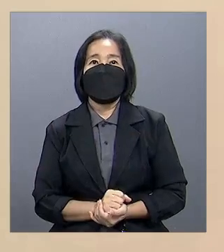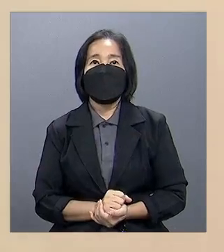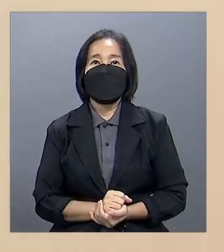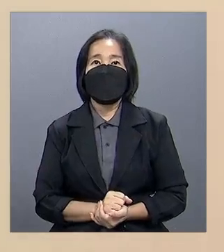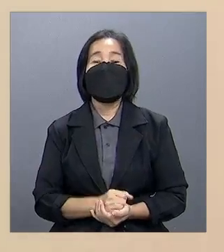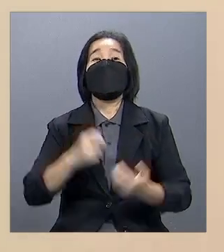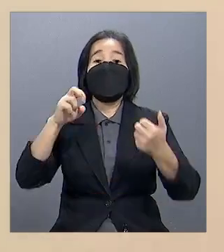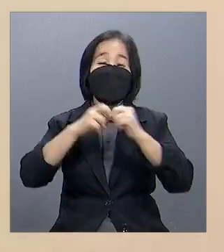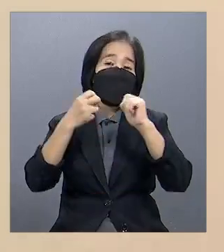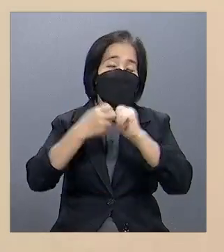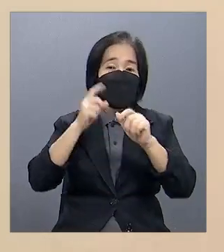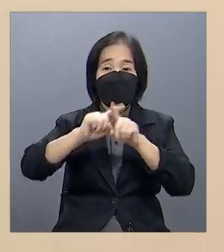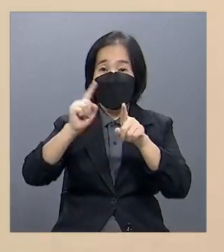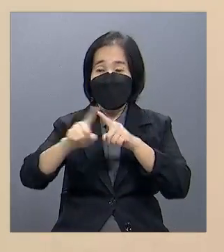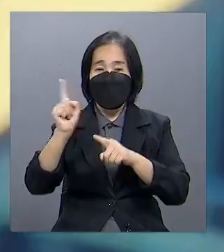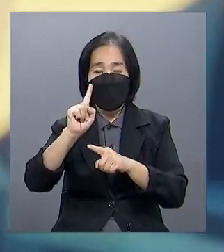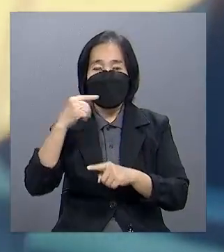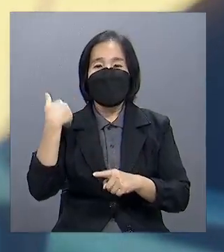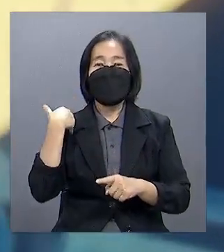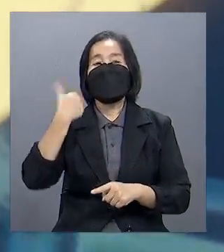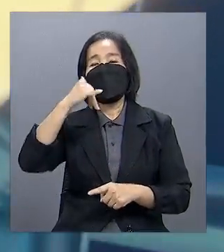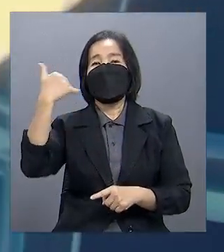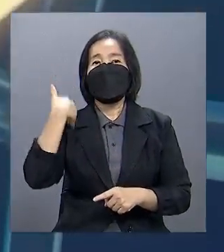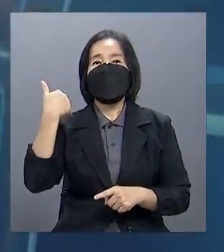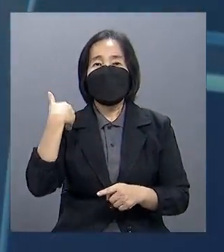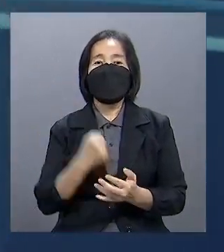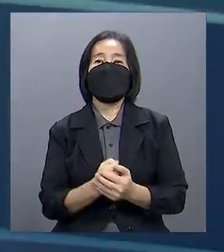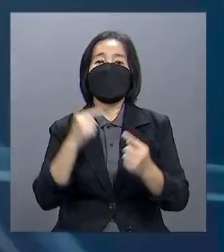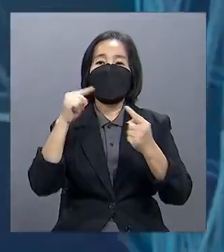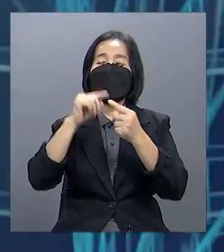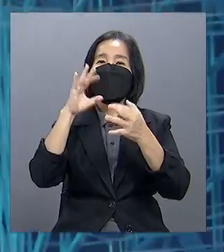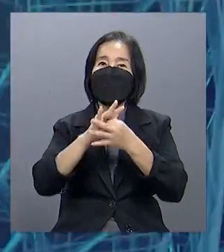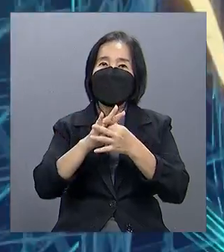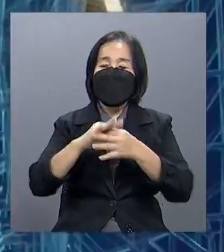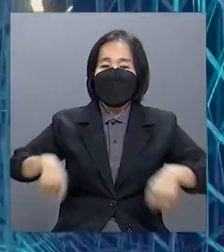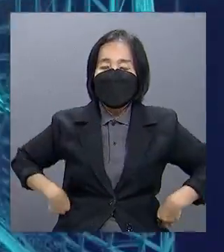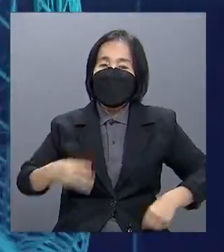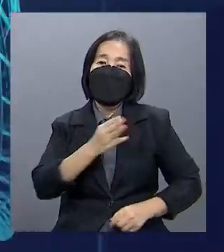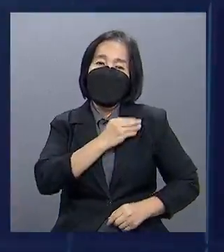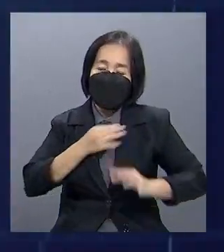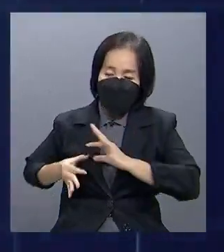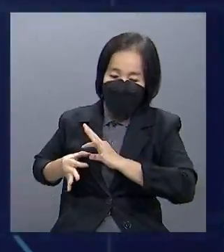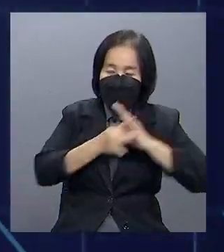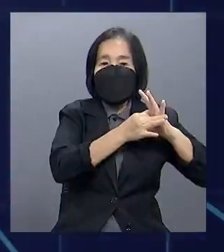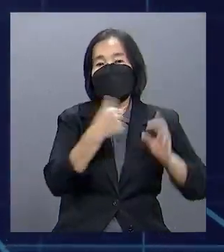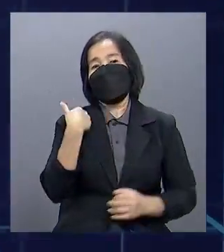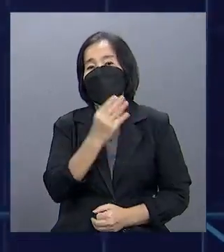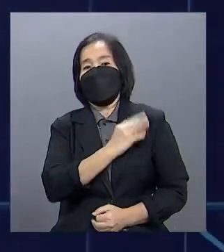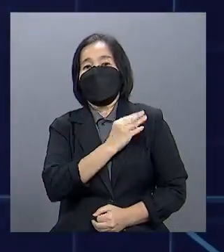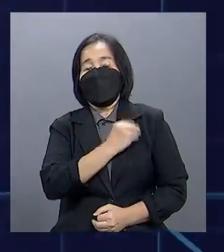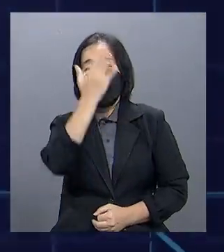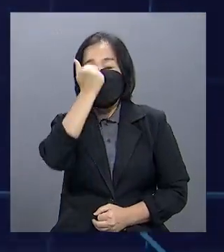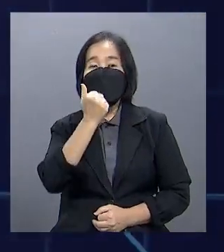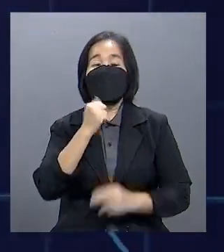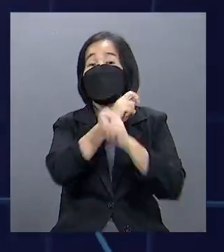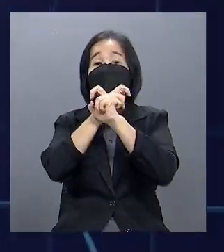ที่อาจจะตามมาได้ก็จะเป็นเรื่องของปัญหาทางระบบปอดแล้วก็หัวใจนะคะเนื่องจากว่ากระดูกสันหลังของเราเนี่ยเชื่อมกับ